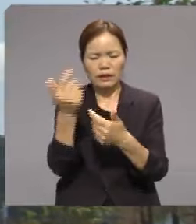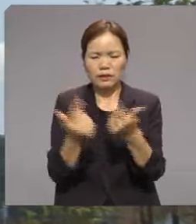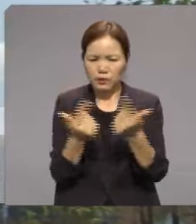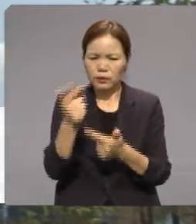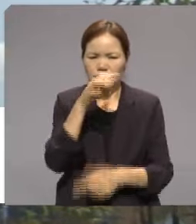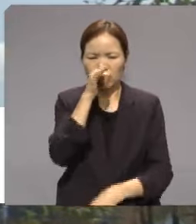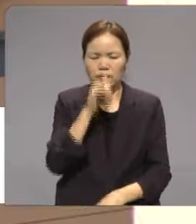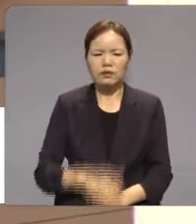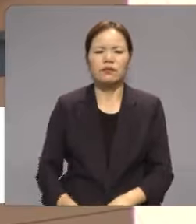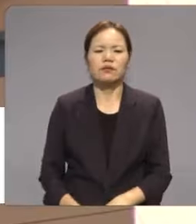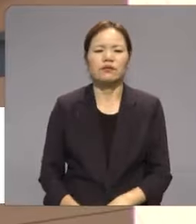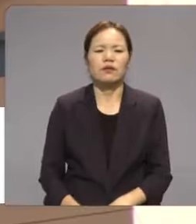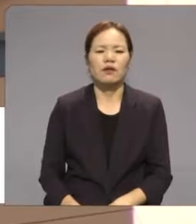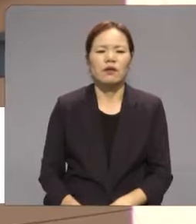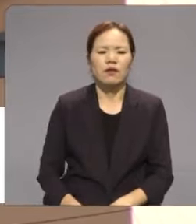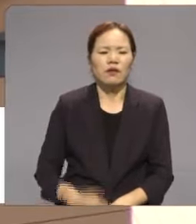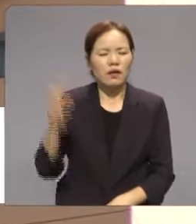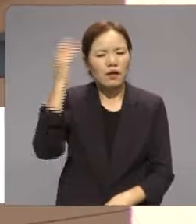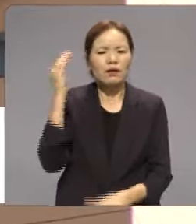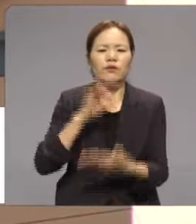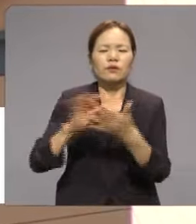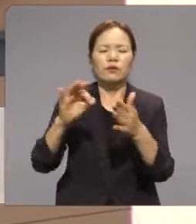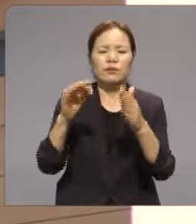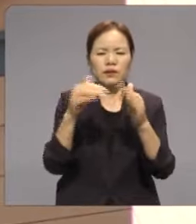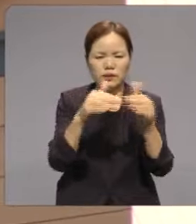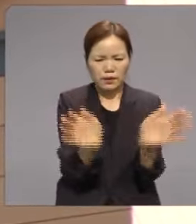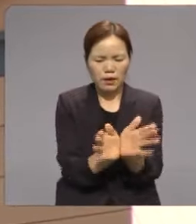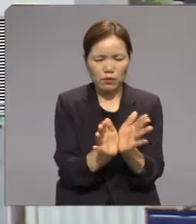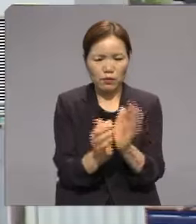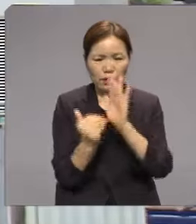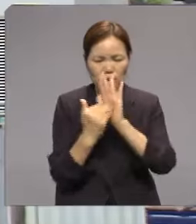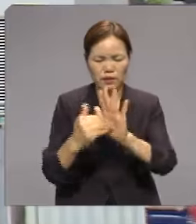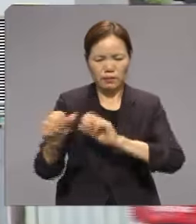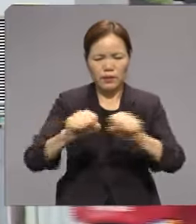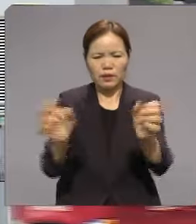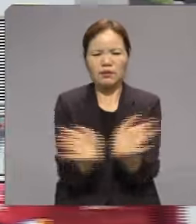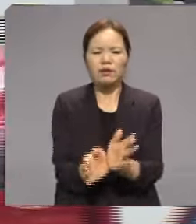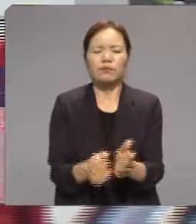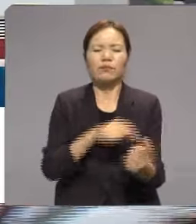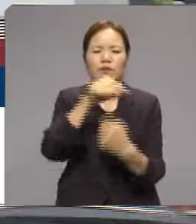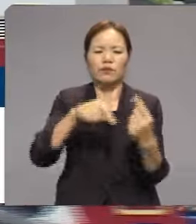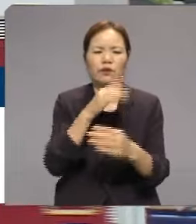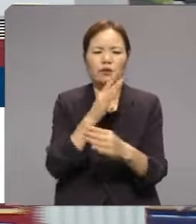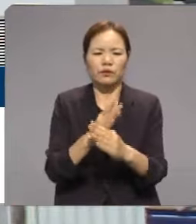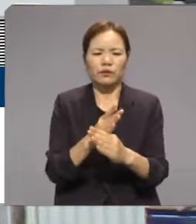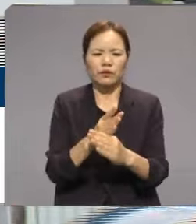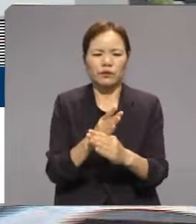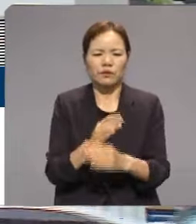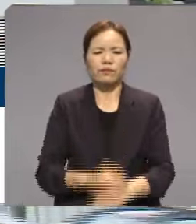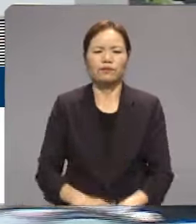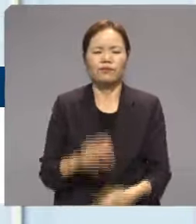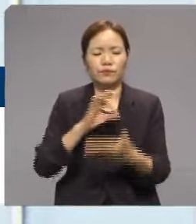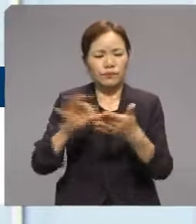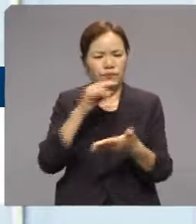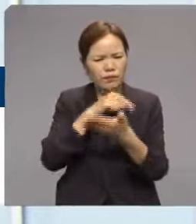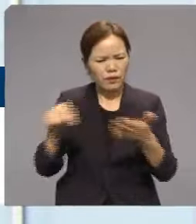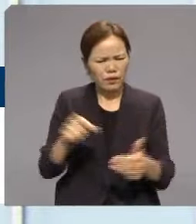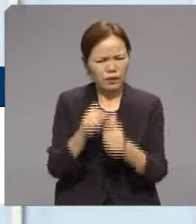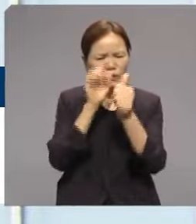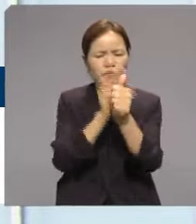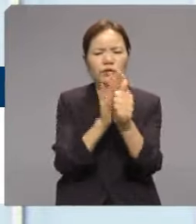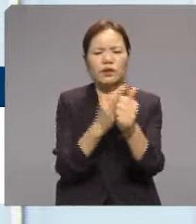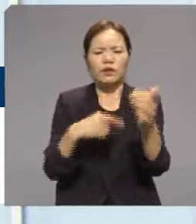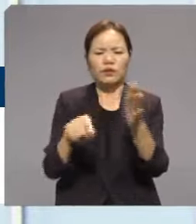오늘부터 한국소비자원에 전담 대응팀도 운영합니다. 조속한 소비자 피해 구제를 위해서 소비자원의 전담